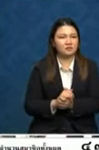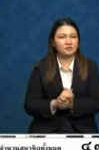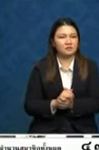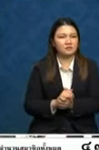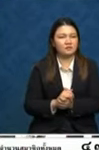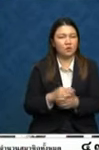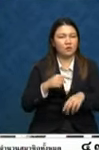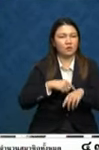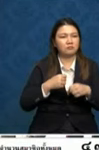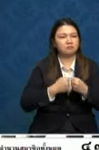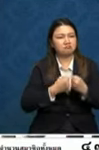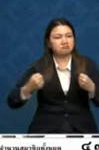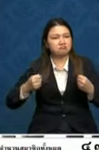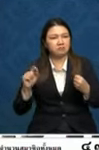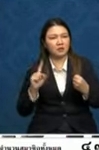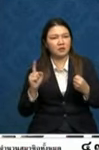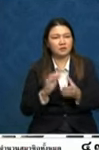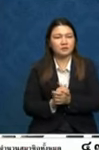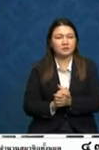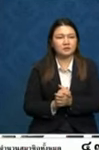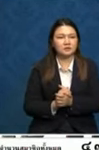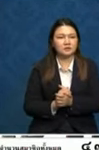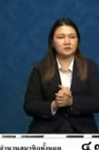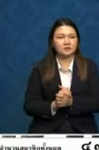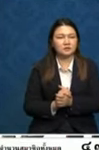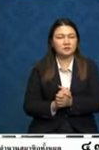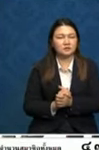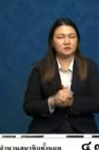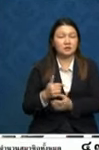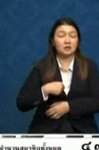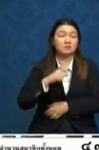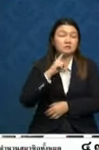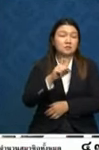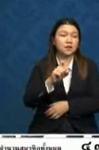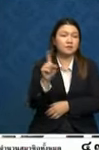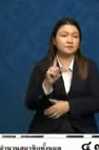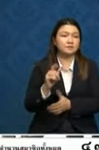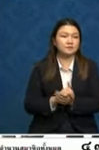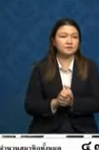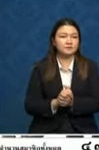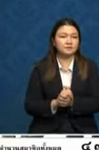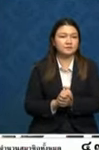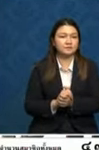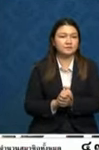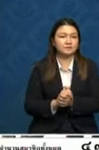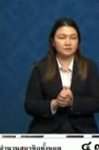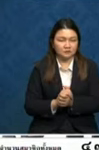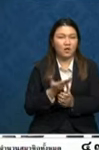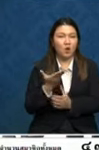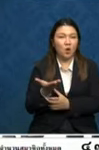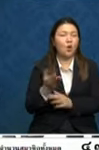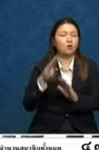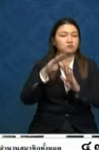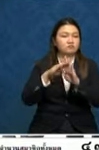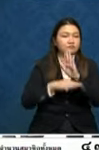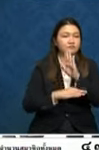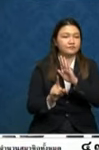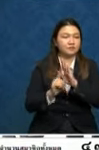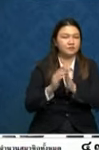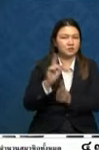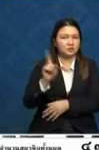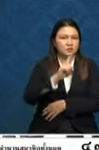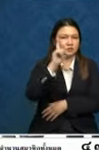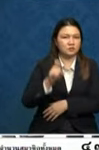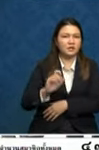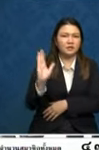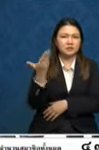ยื้อไปไหมซึ่งผมไม่ได้ติดใจนะครับแต่เพียงแต่ว่าคือผมอยากลำดับขั้นตอนอย่างนี้ครับท่านประธานนะผมสงสัยมาตั้งแต่เ